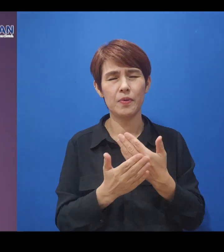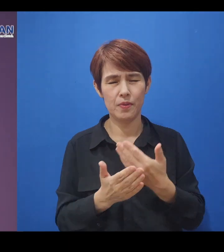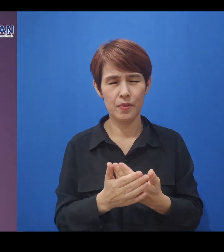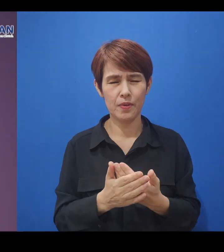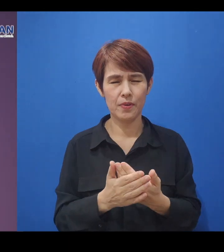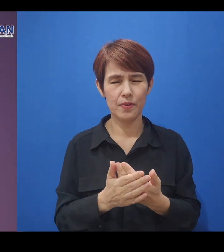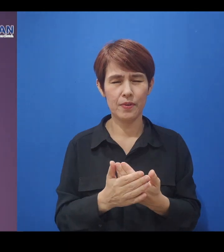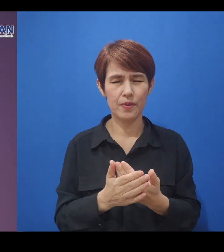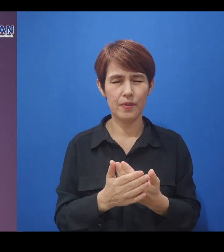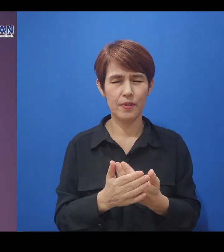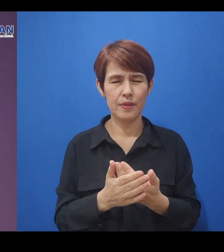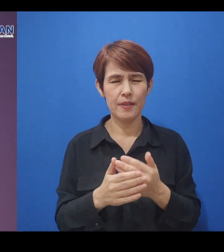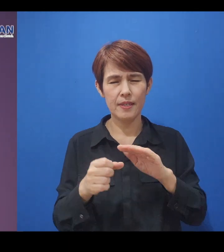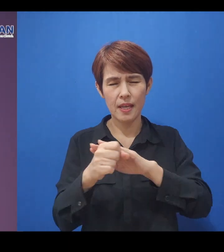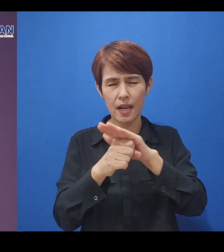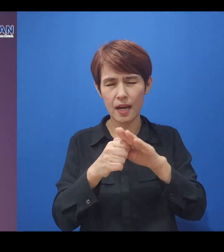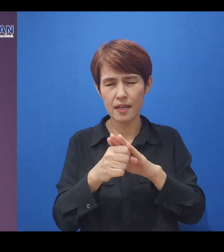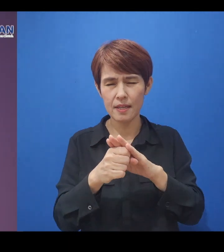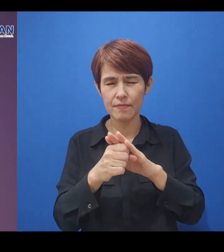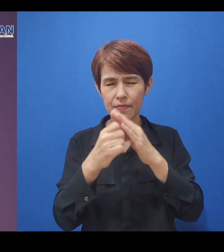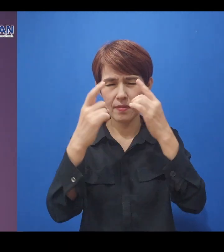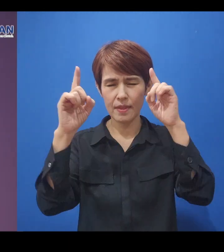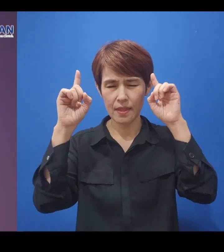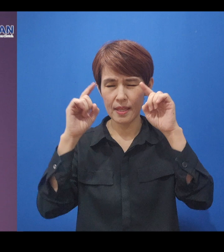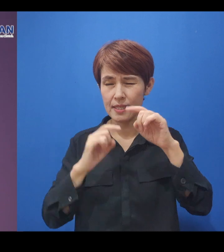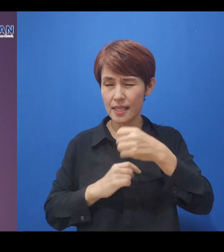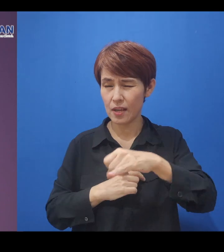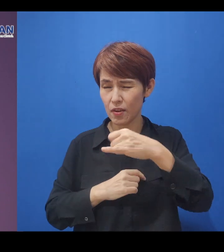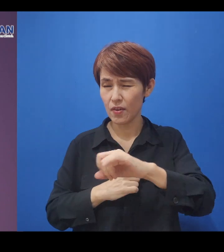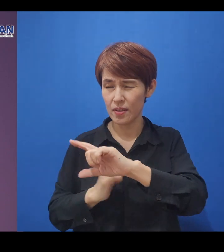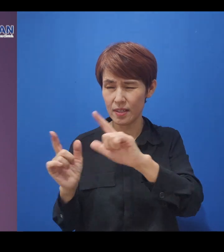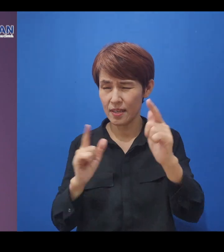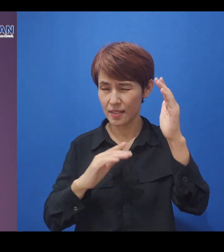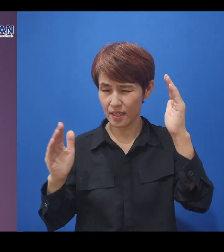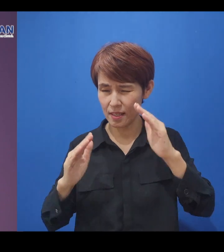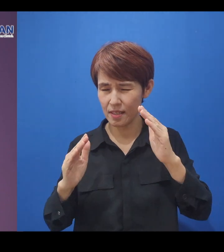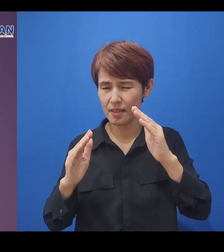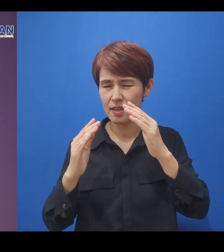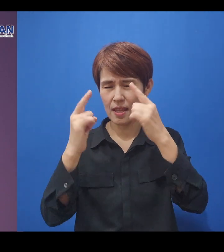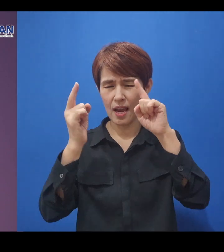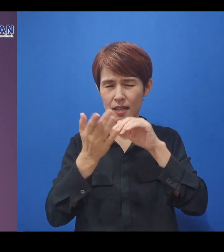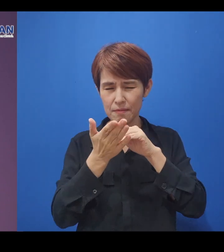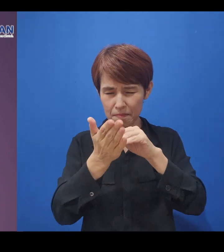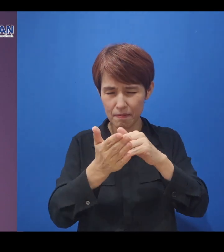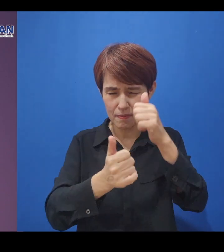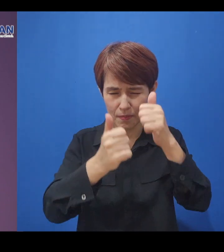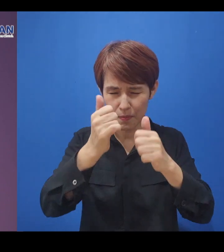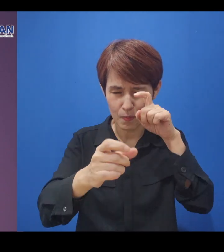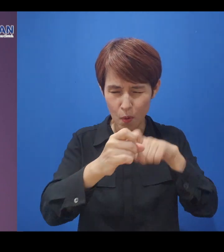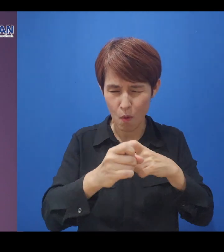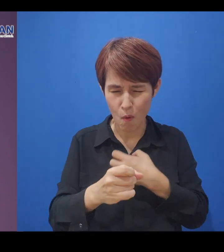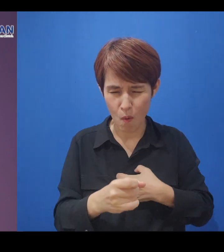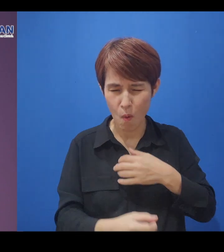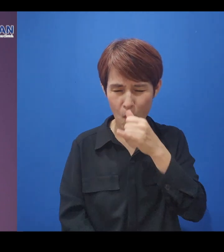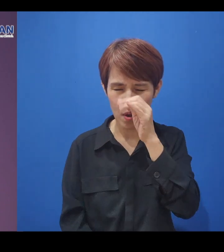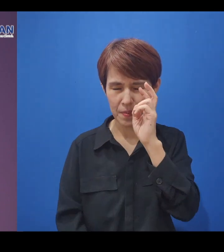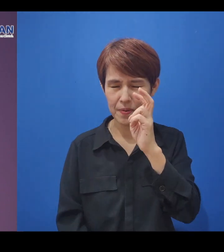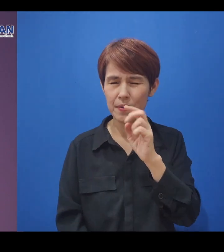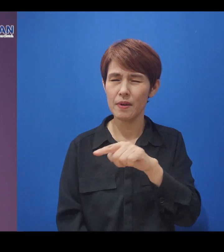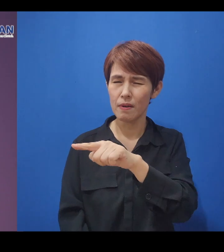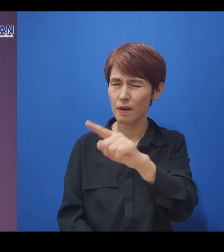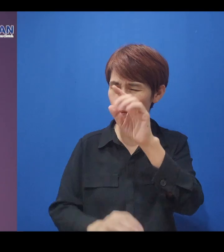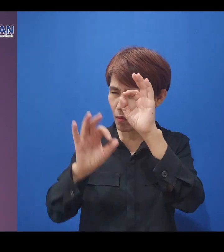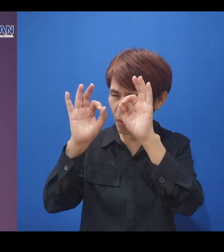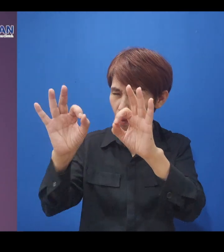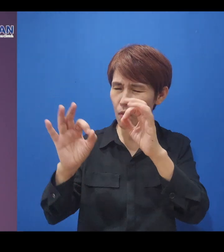도와주시옵소서. 우리 사랑하는 수험생 자녀들 마음이 많이 고달플 줄 압니다. 지쳐가는 자녀들을 보며